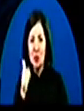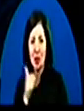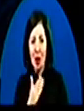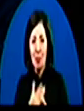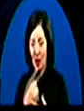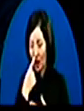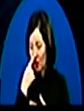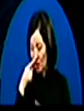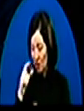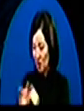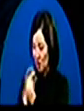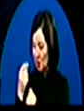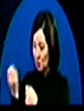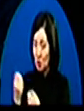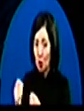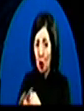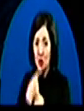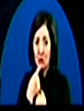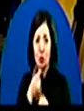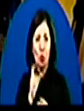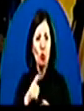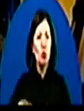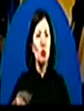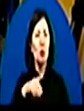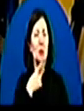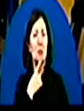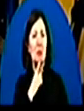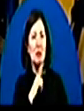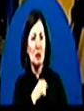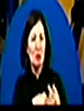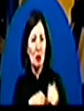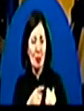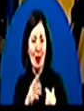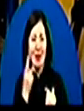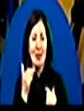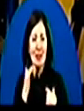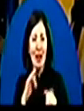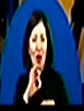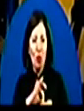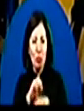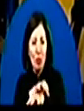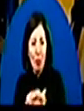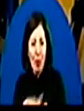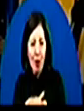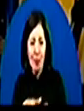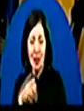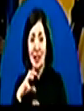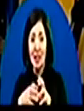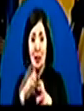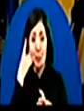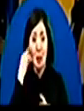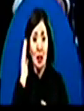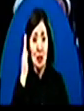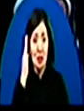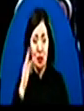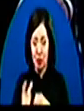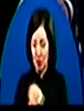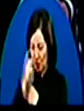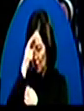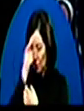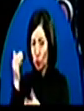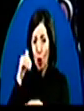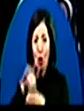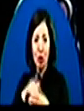Эрдэмтэд онцолжээ. Хүн төрөлхтний өмнө хүндхэн сорилт болж байгаа цар тахлын халдварын энэ цаг үед дэлхийн маргаашийн ирээдүйд Эрдэмтэн оролцоо чухал